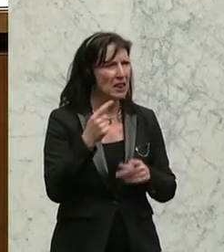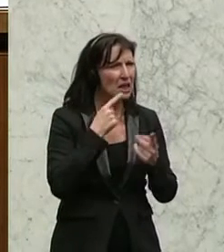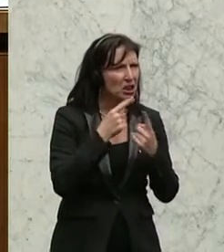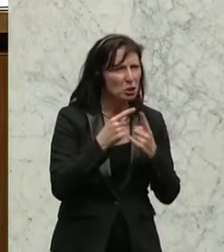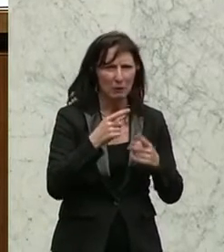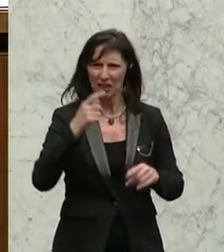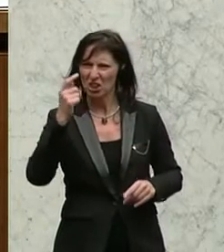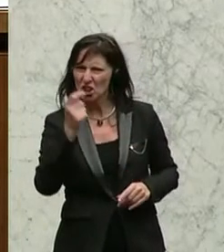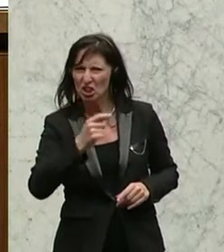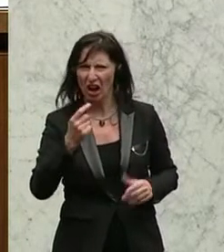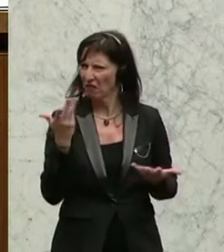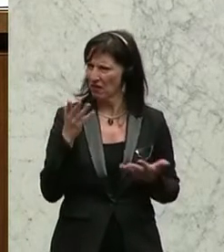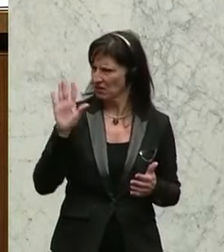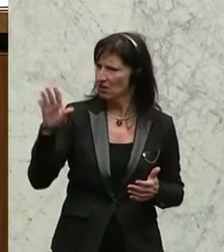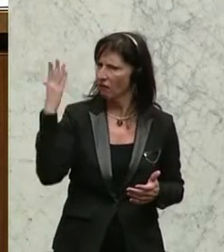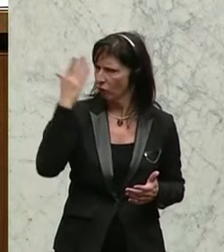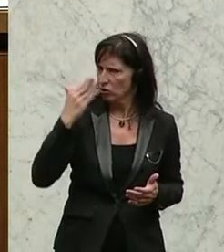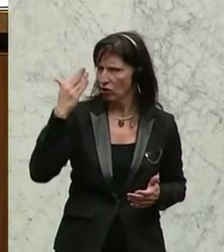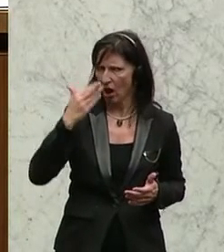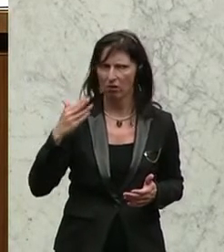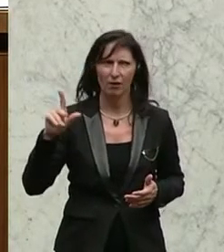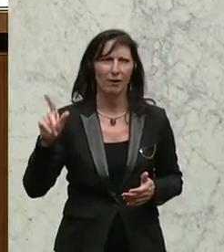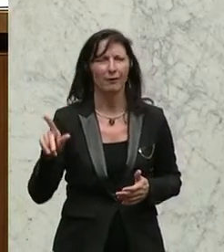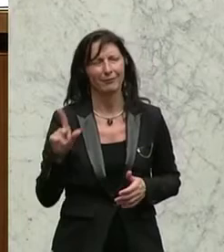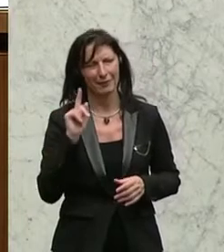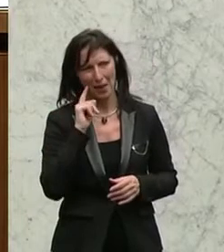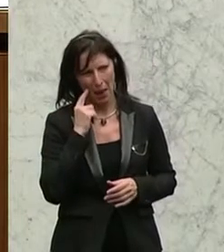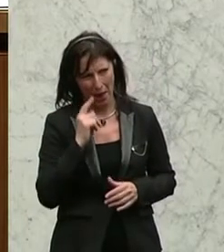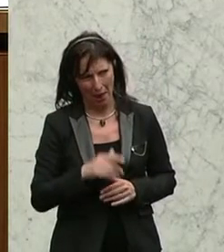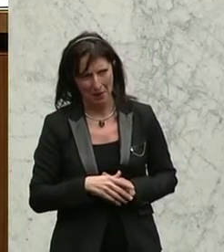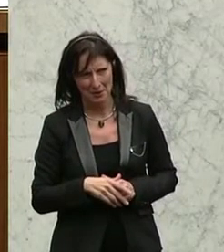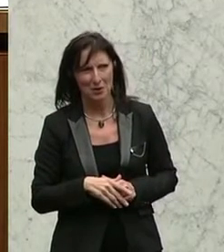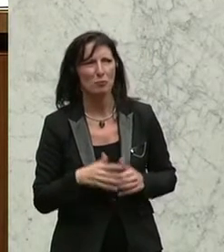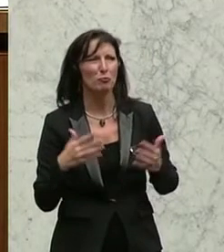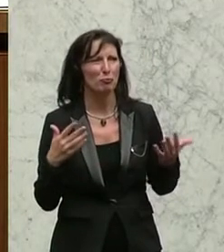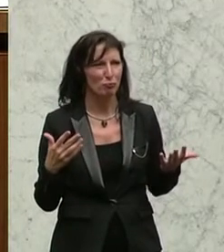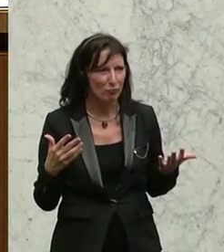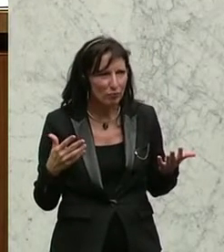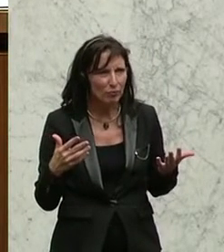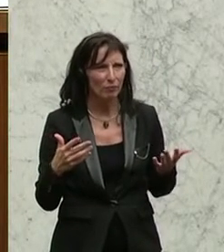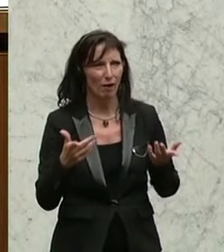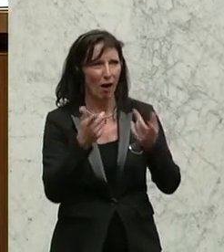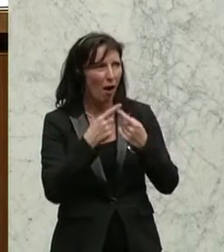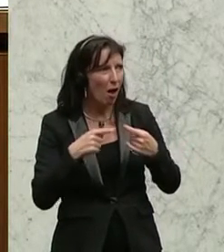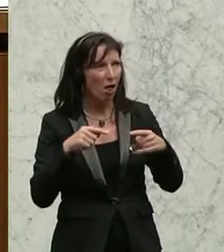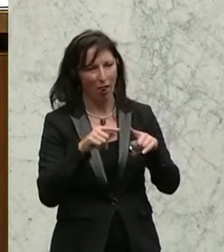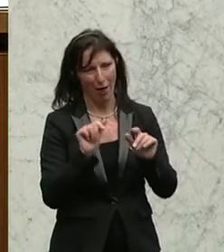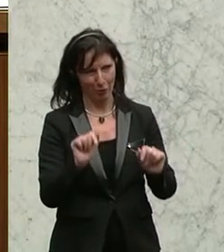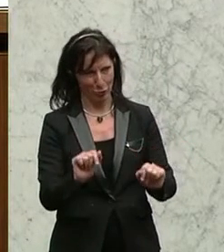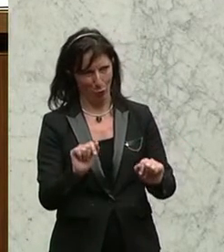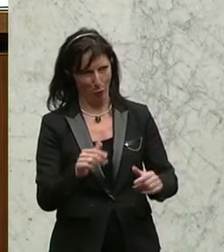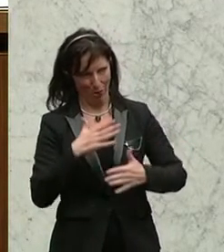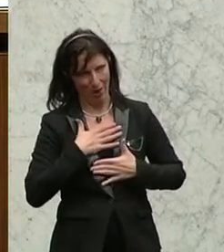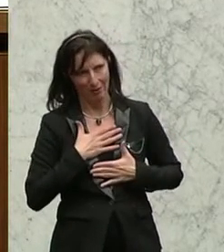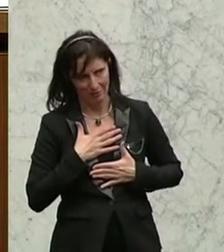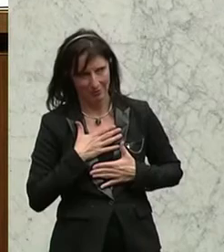Bestrafungen vorstellen würde, worauf sie nur milde gelächelt hat und gemeint hat, nur ja, das fällt ja in die Landeskompetenz. Und